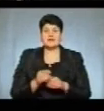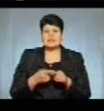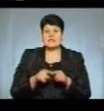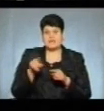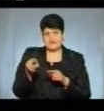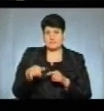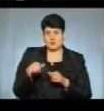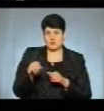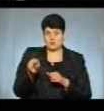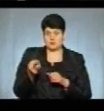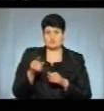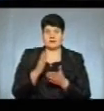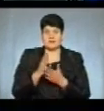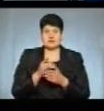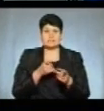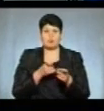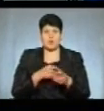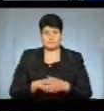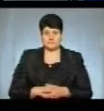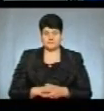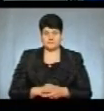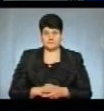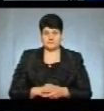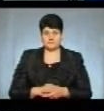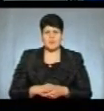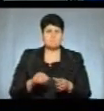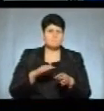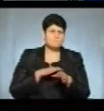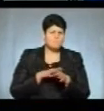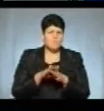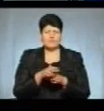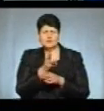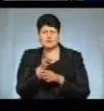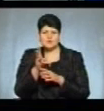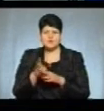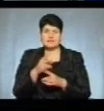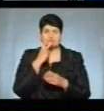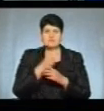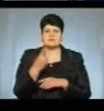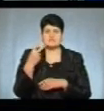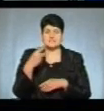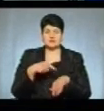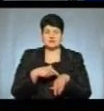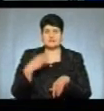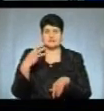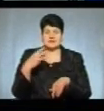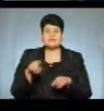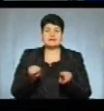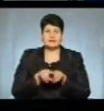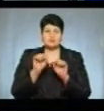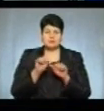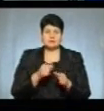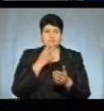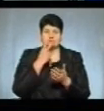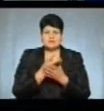сумочці є зброя. Повний сюжет про судове засідання дивіться о 20:30. Також ви зможете його